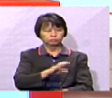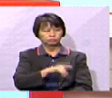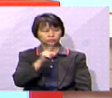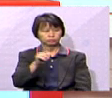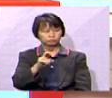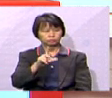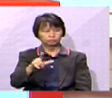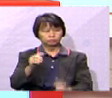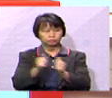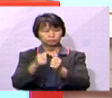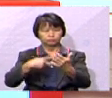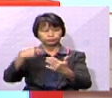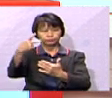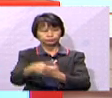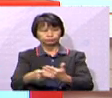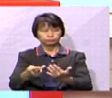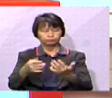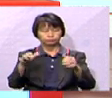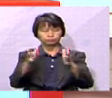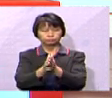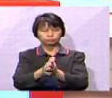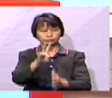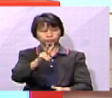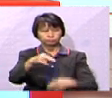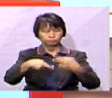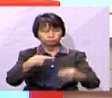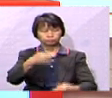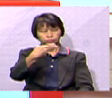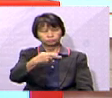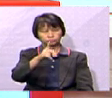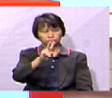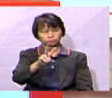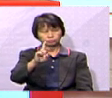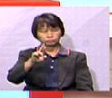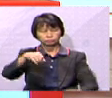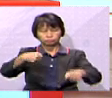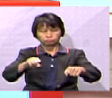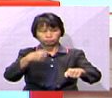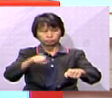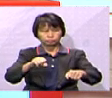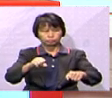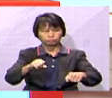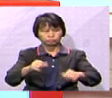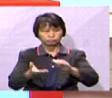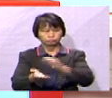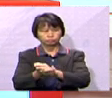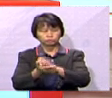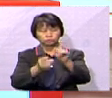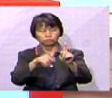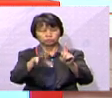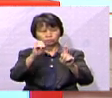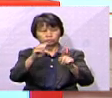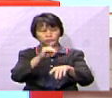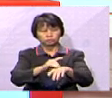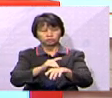Zulkifli Ahmad bersempena program himpunan dua roda H2R Bikers Tolak Korupsi 1.0 di